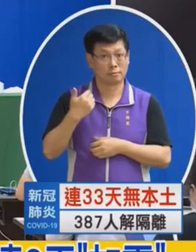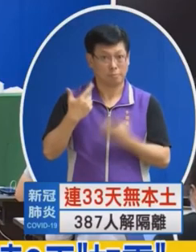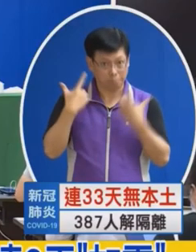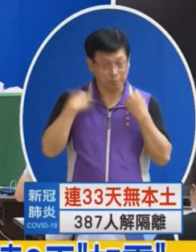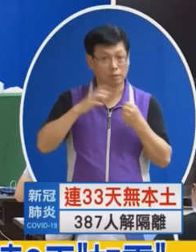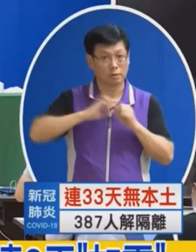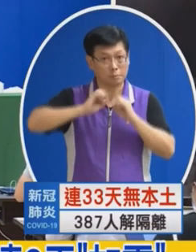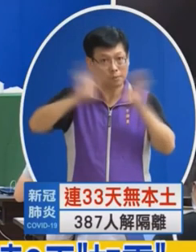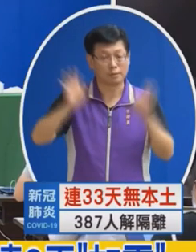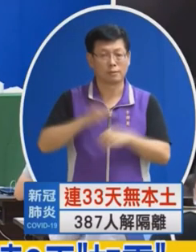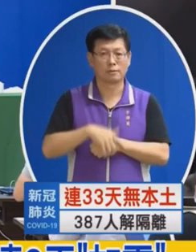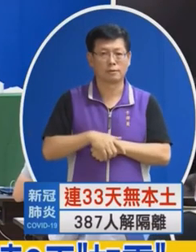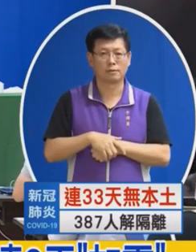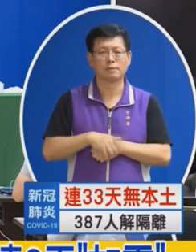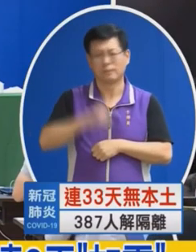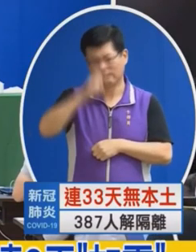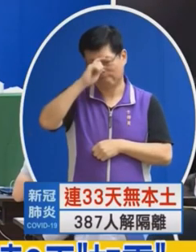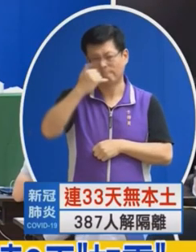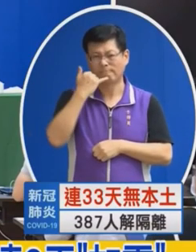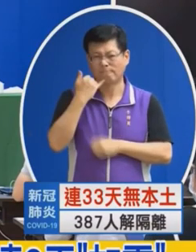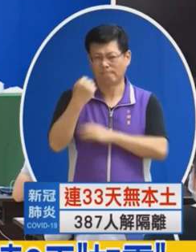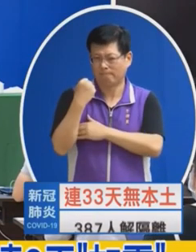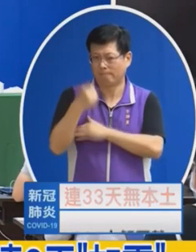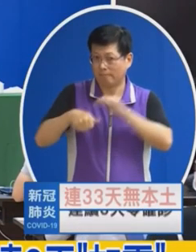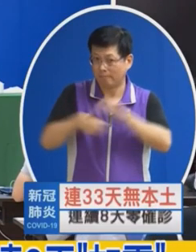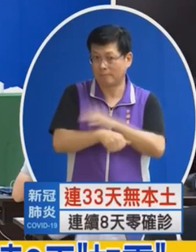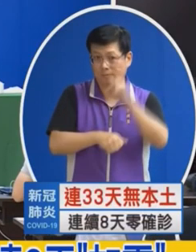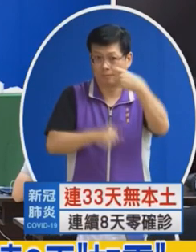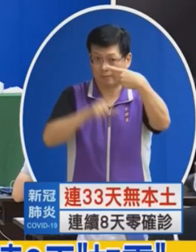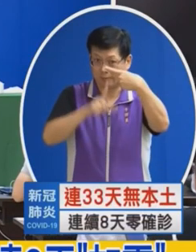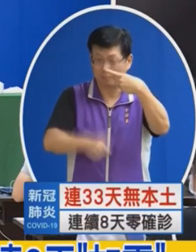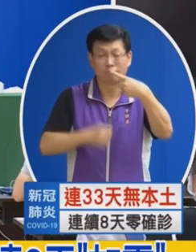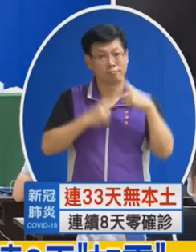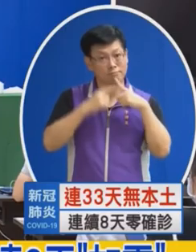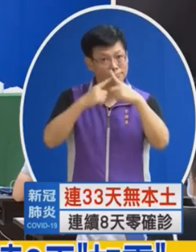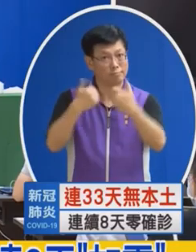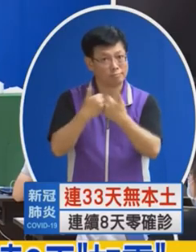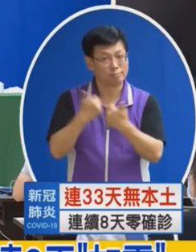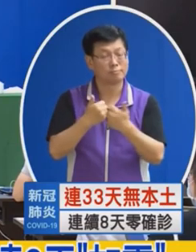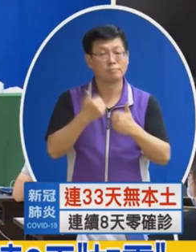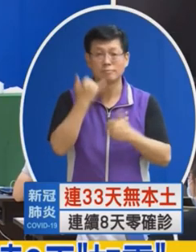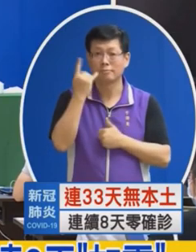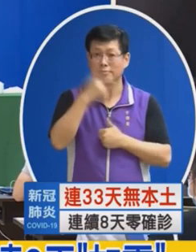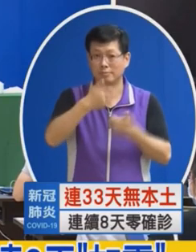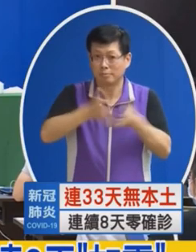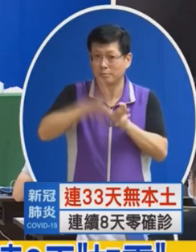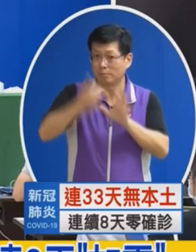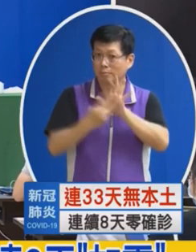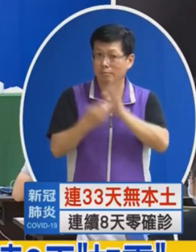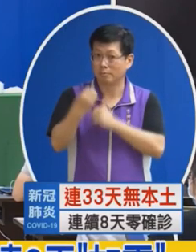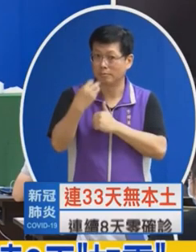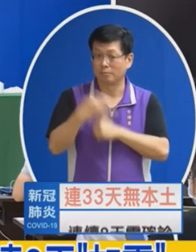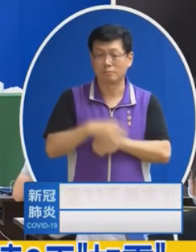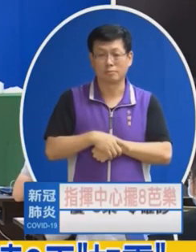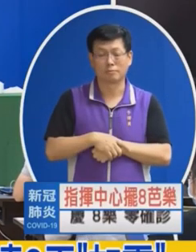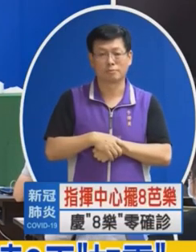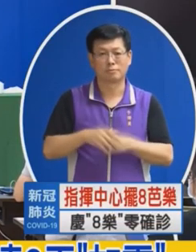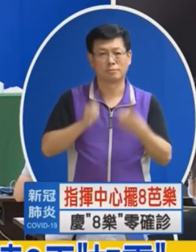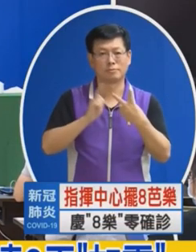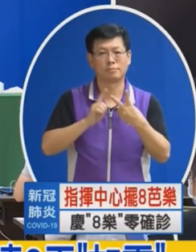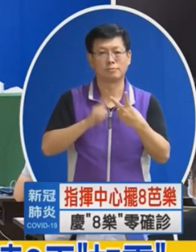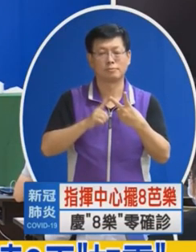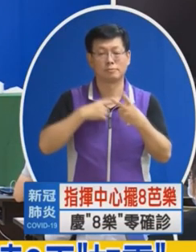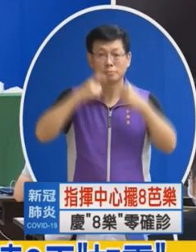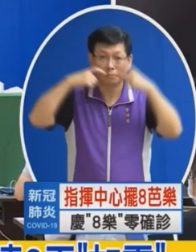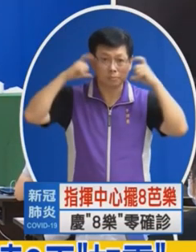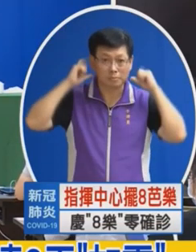是有说我们会希望能够力拼参加11月的实体会议，那这部分是不是可以请部长跟我们讲一下？那第二个问题